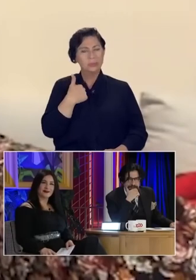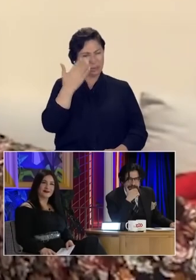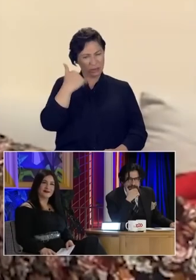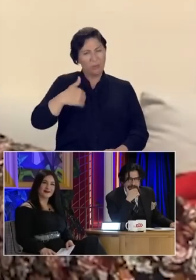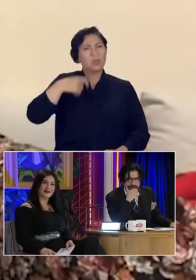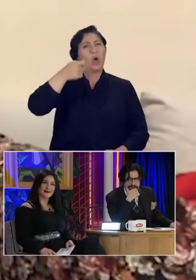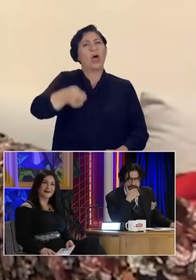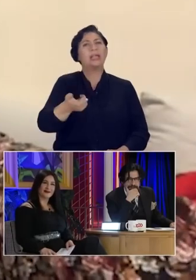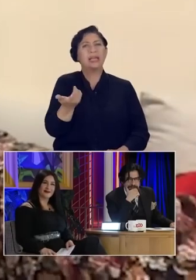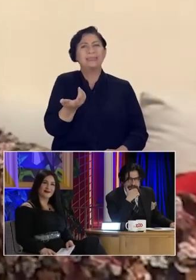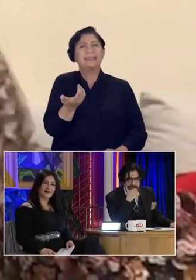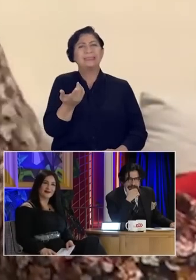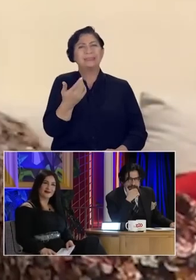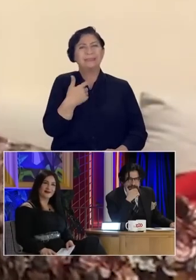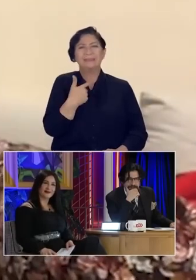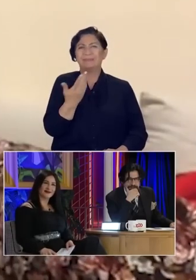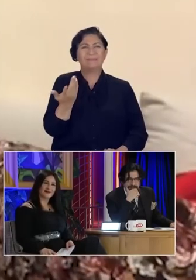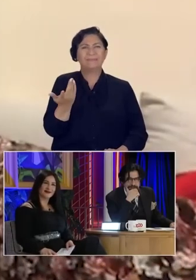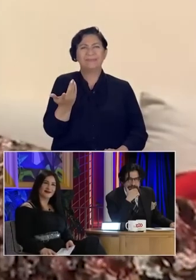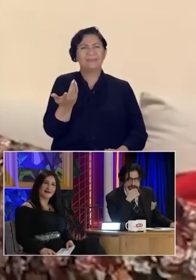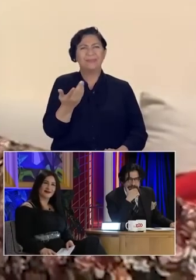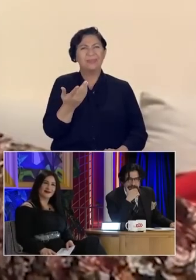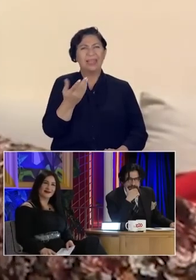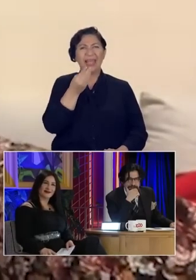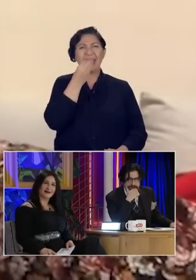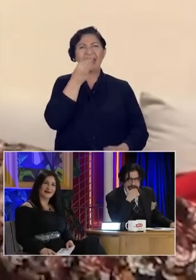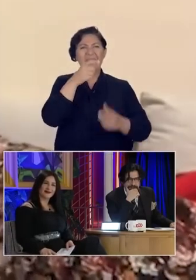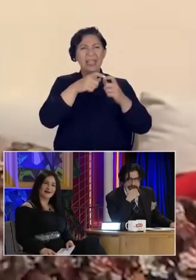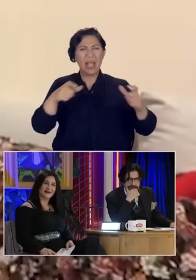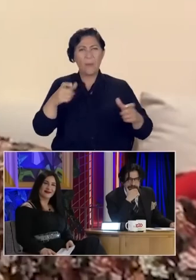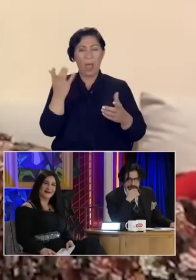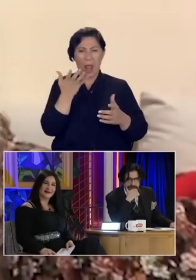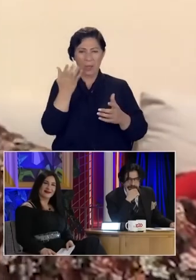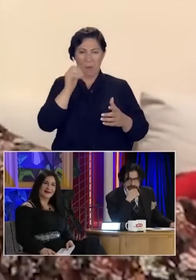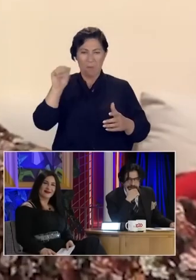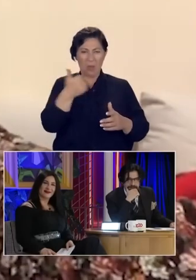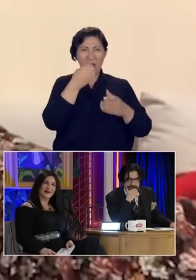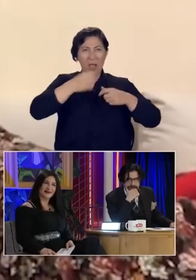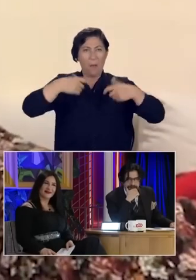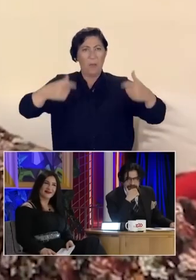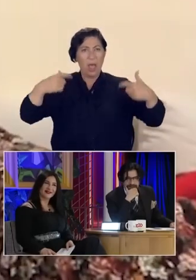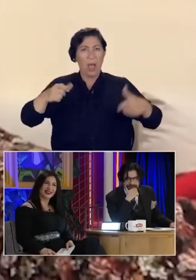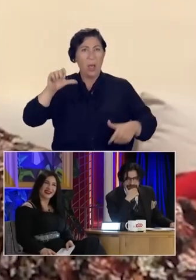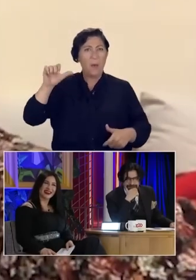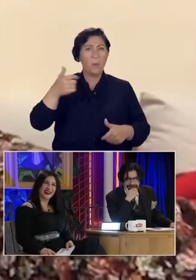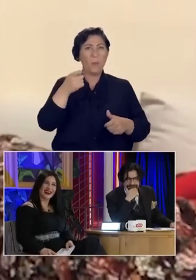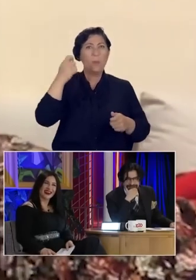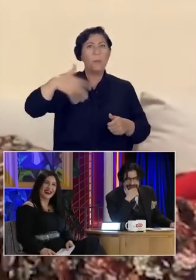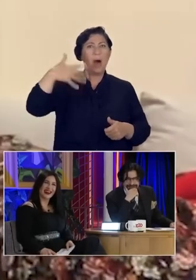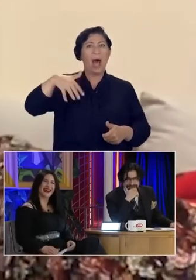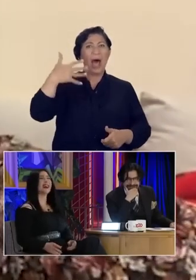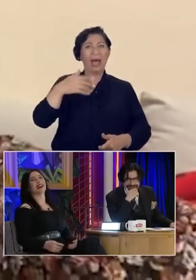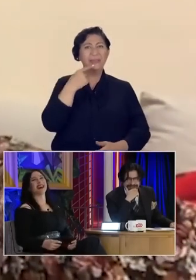Sonradan çorba pislik duruyor. Yemek dedim. Herhalde buraya dedim büyük bir yemek çıkacak ki bu kadar milleti